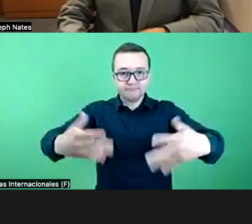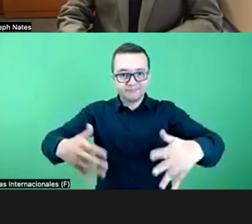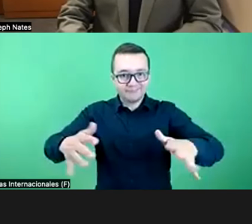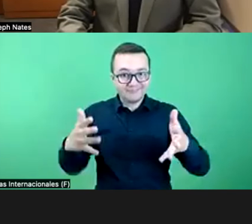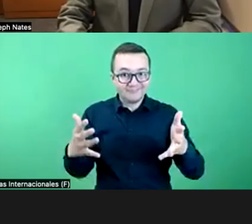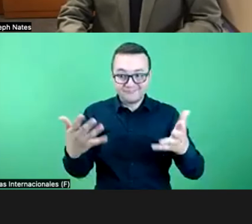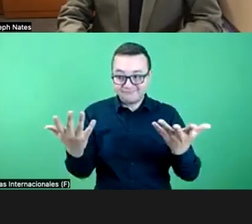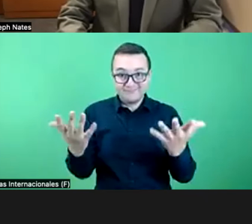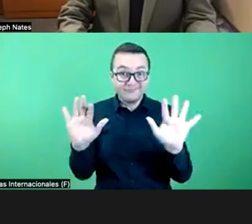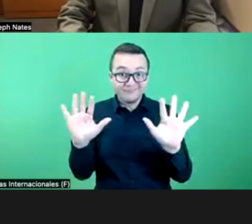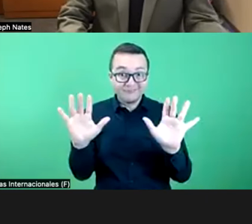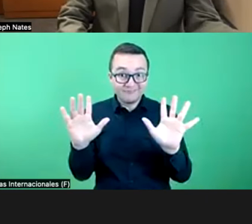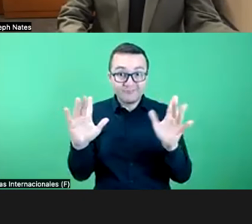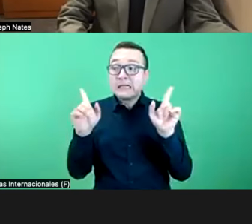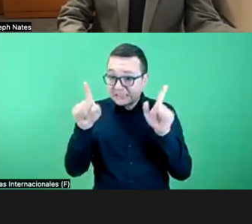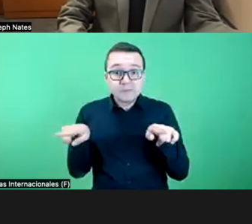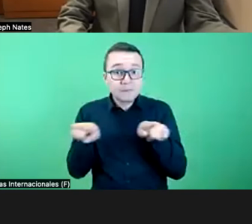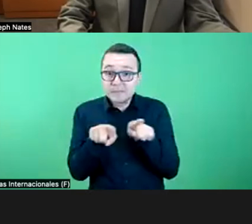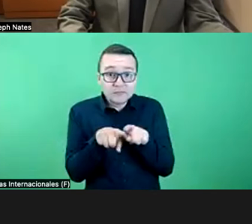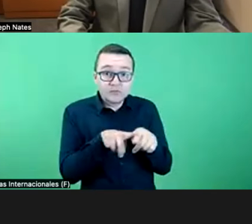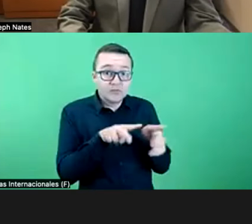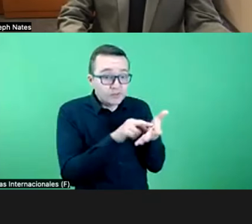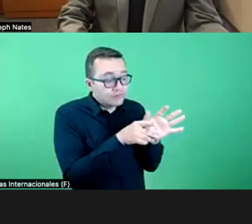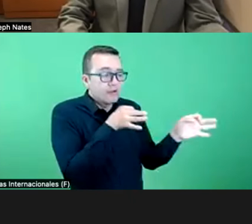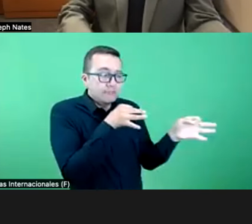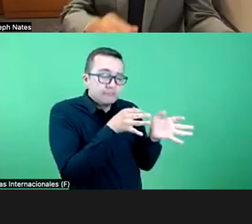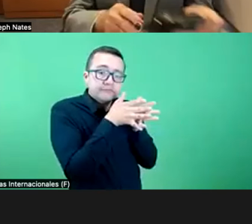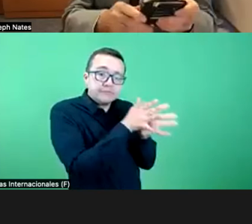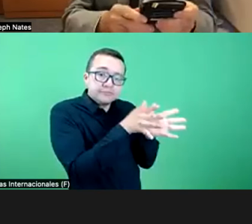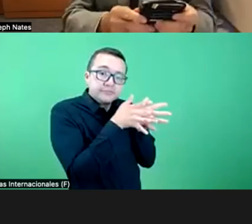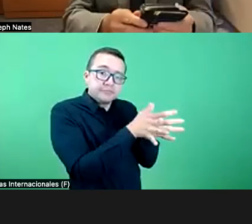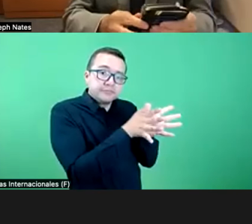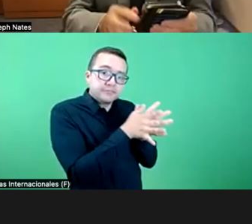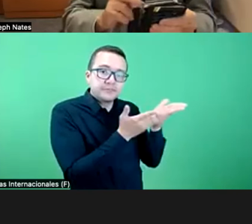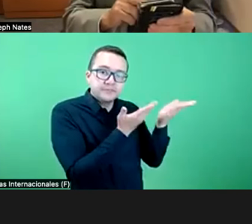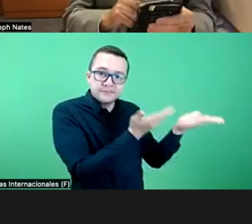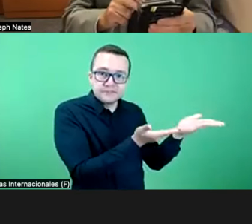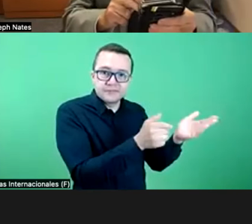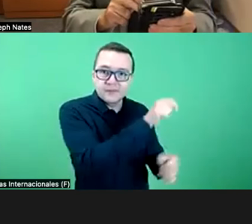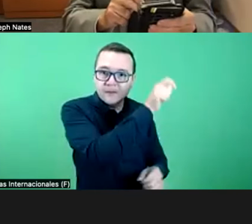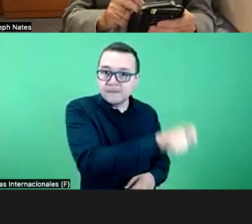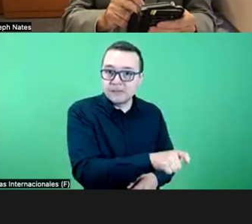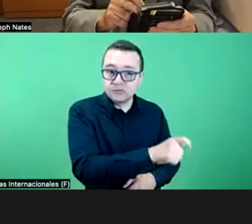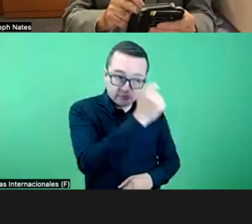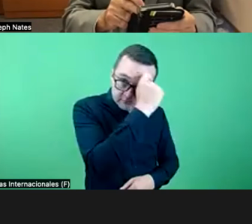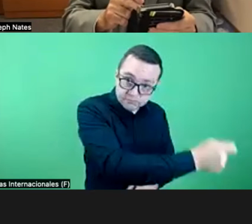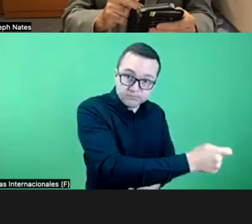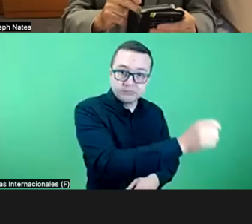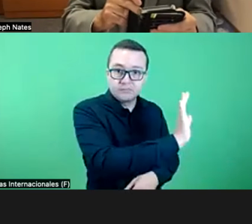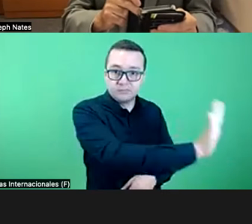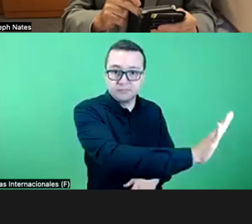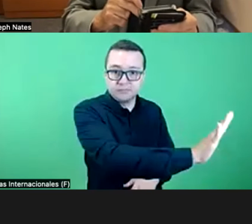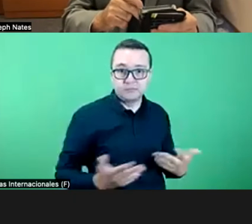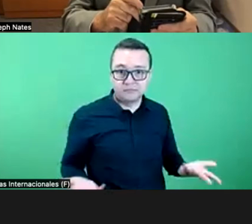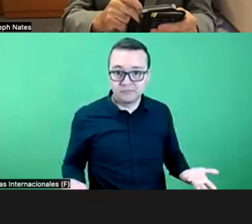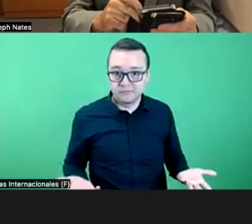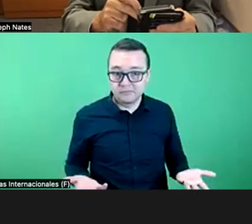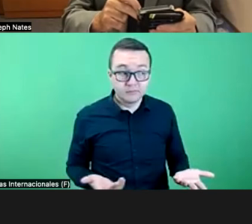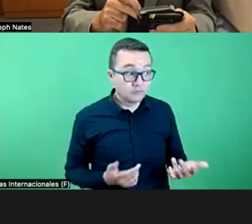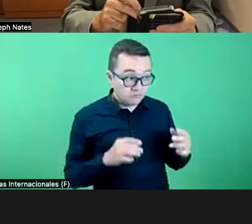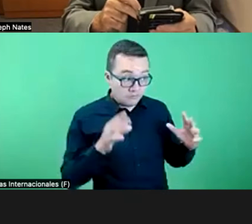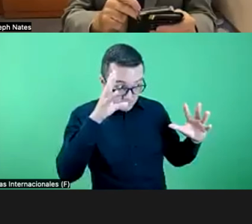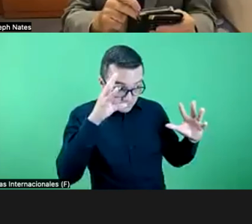à à discuter avec le patient pour qu'ils pour puissent savoir lui s'ils ont demander s'il a compris, bien compris ce s'ils qu'on sont lui expliquait, d'accord s'il est avec la d'accord avec les procédure, procédures, le traitement. respecter